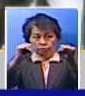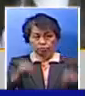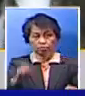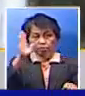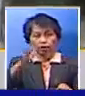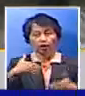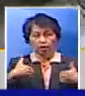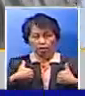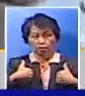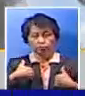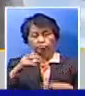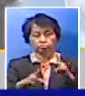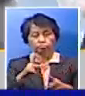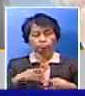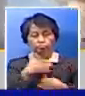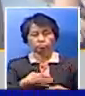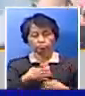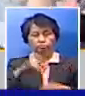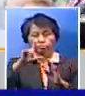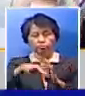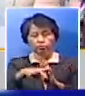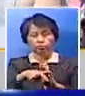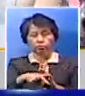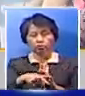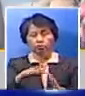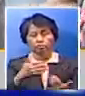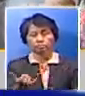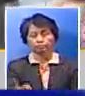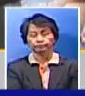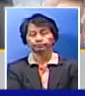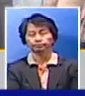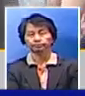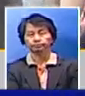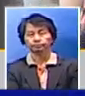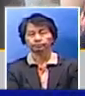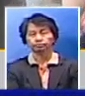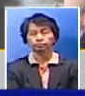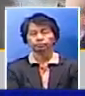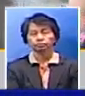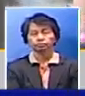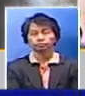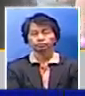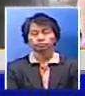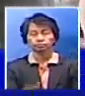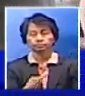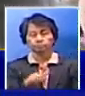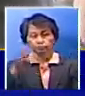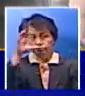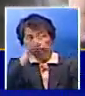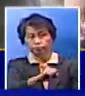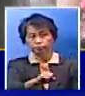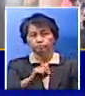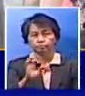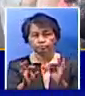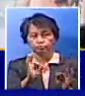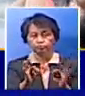akan dinikmati oleh pengguna satu hari nanti. DAP, dari segi kekerapan pula bagaimana? So far, saya tak pernah ketinggalan sebab kalau